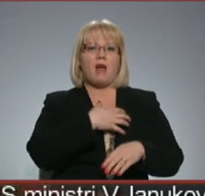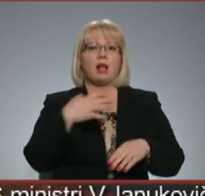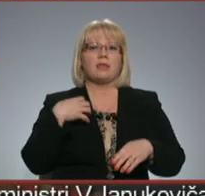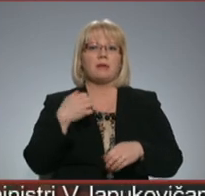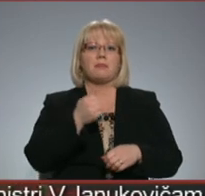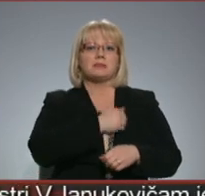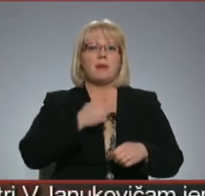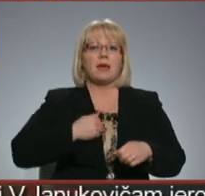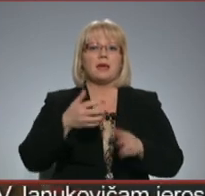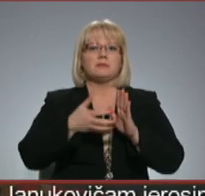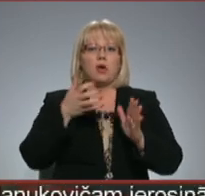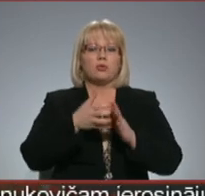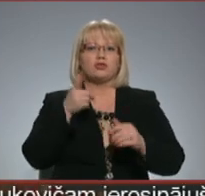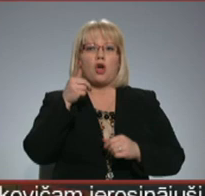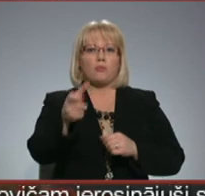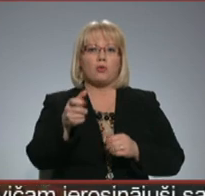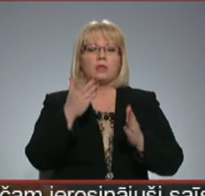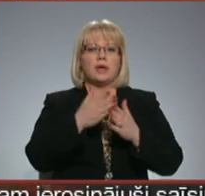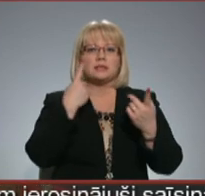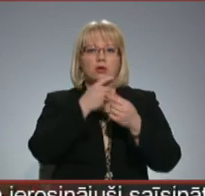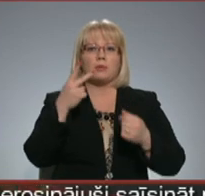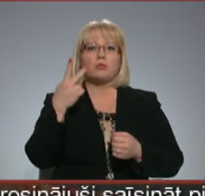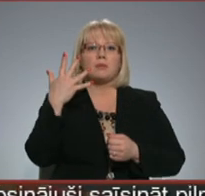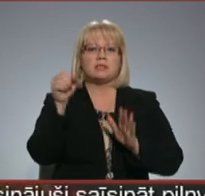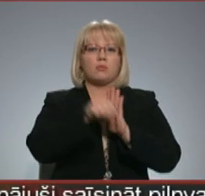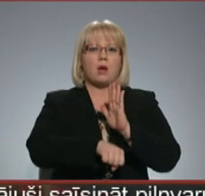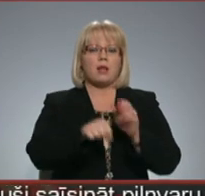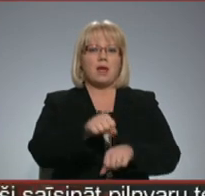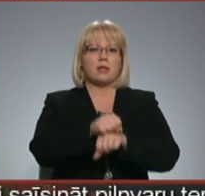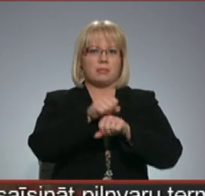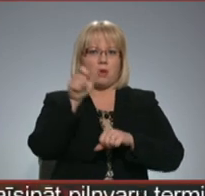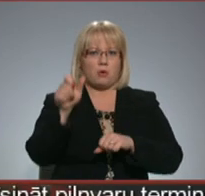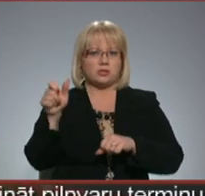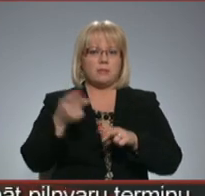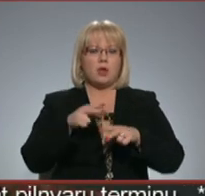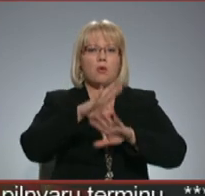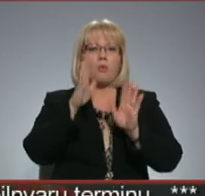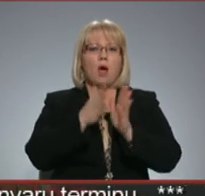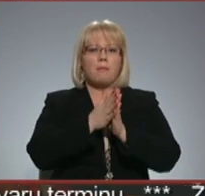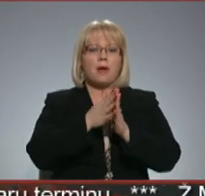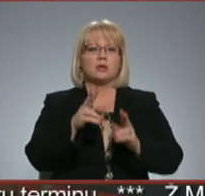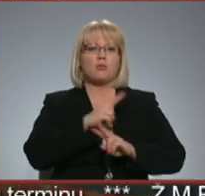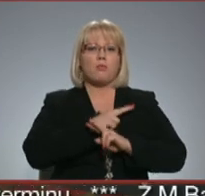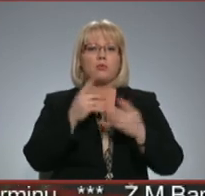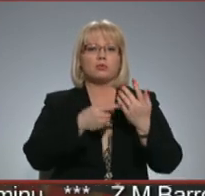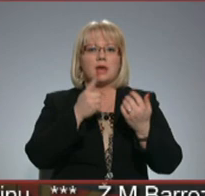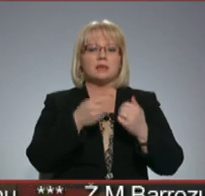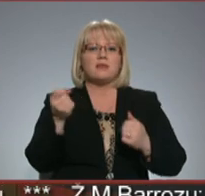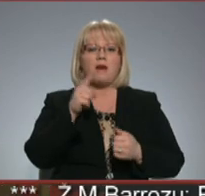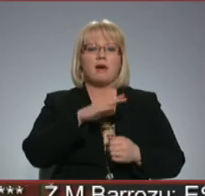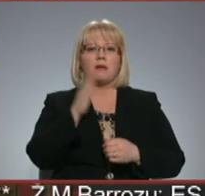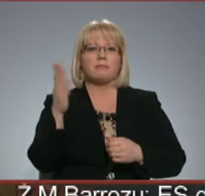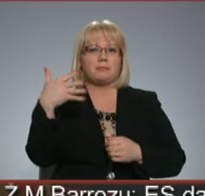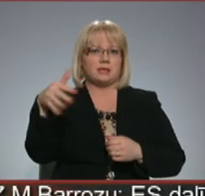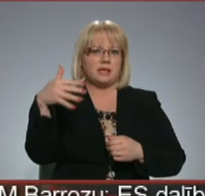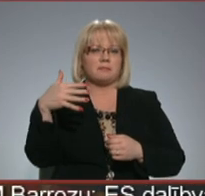izmantojuši šaujamieročus un tiek ziņots par vismaz 25 nogalinātajiem demonstrantiem. Līdz ar to kopējais nemieru upuru skaits ir vairāk nekā 50,